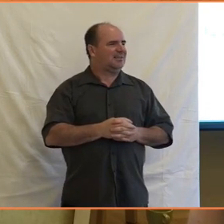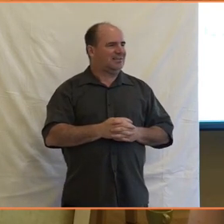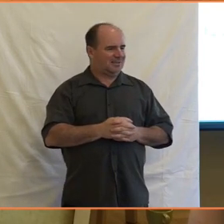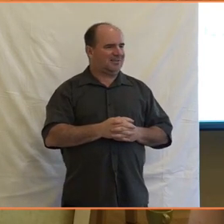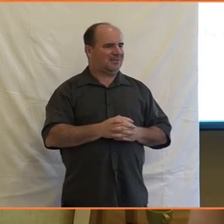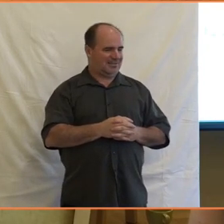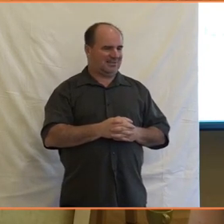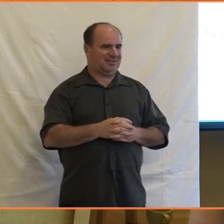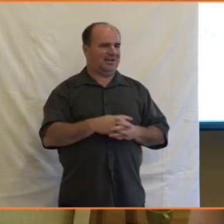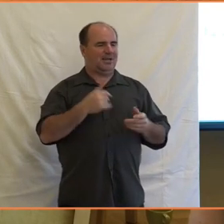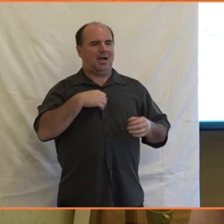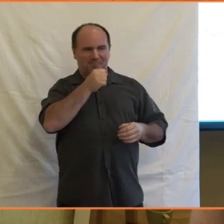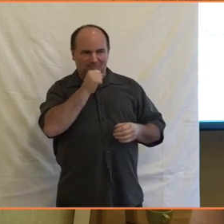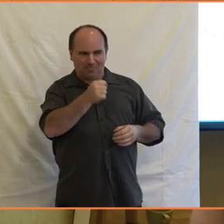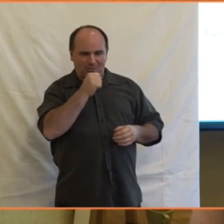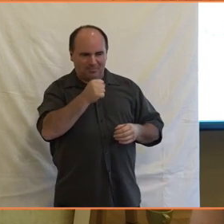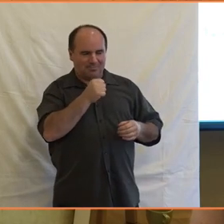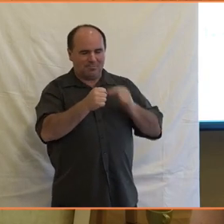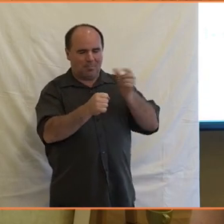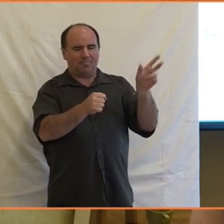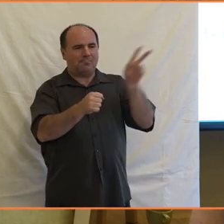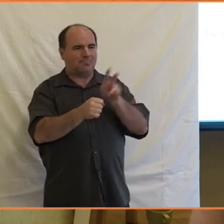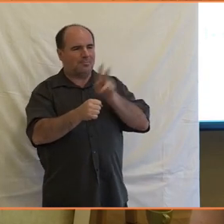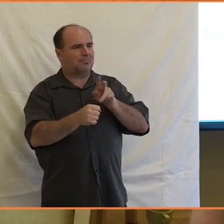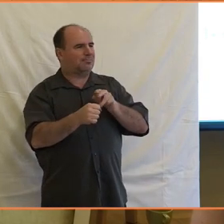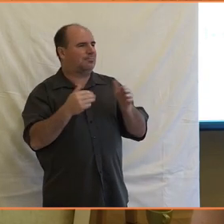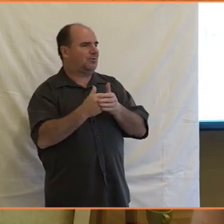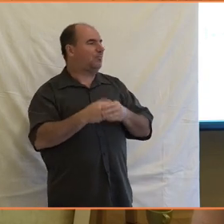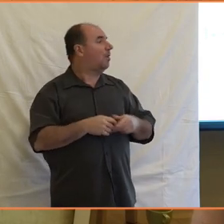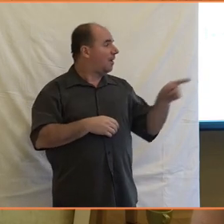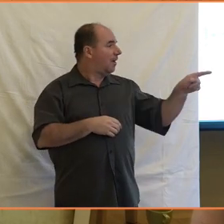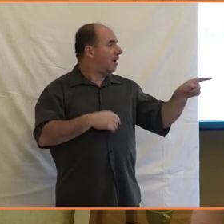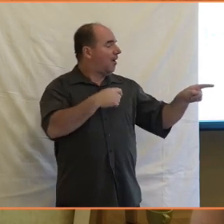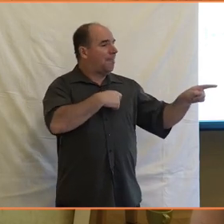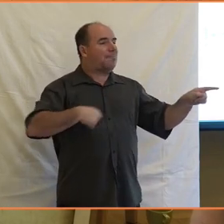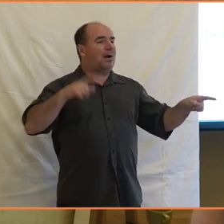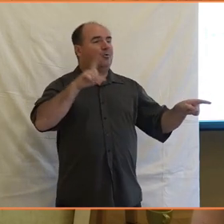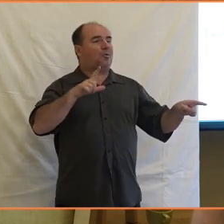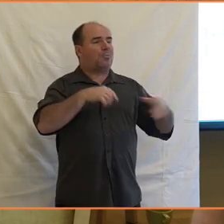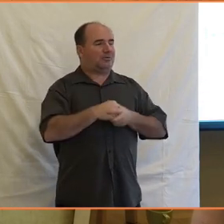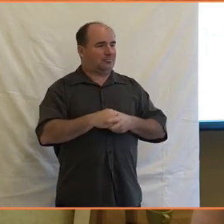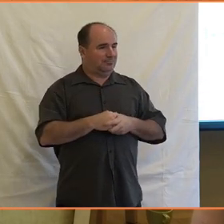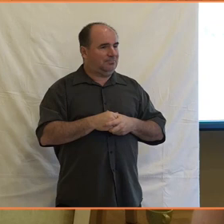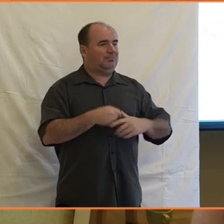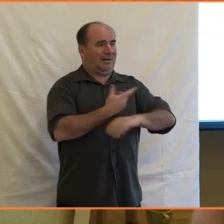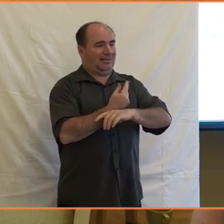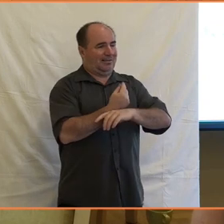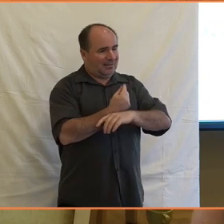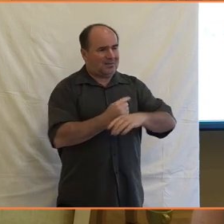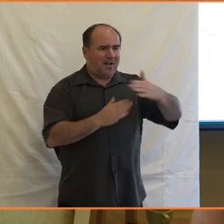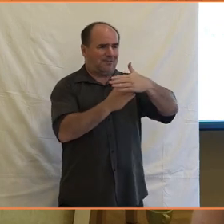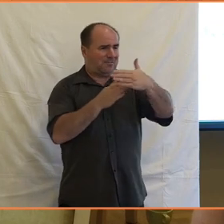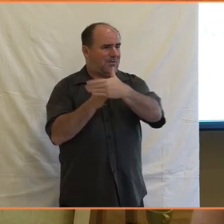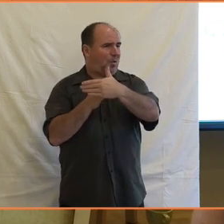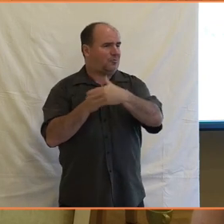Jako spoluorganizátorka, vím, že vám to můžu ukradnout. Asi na pana Lupače, a to se týká digitálního vyloučení, spíš nějaké